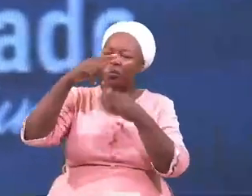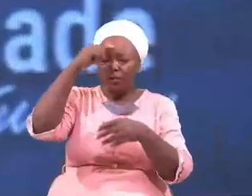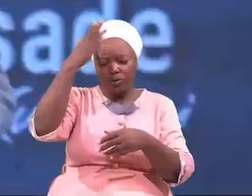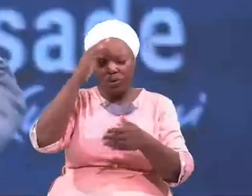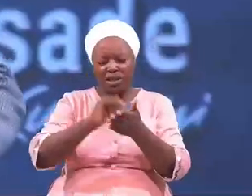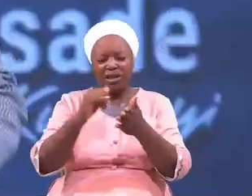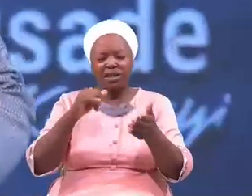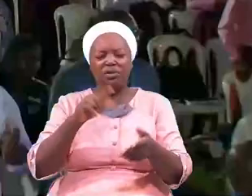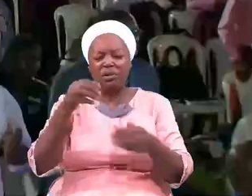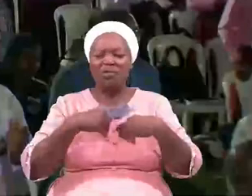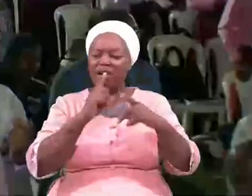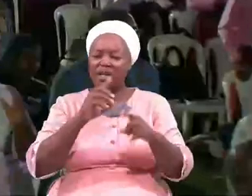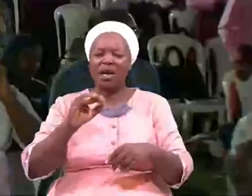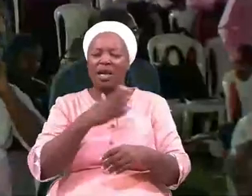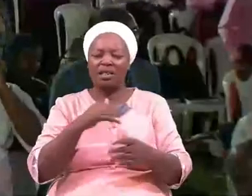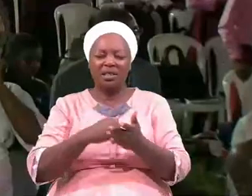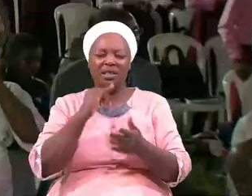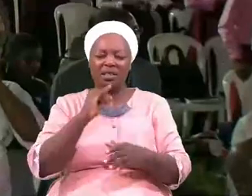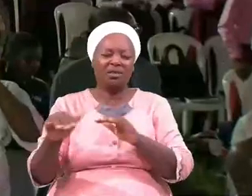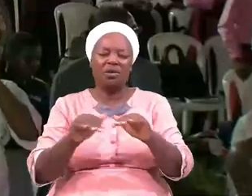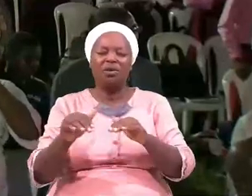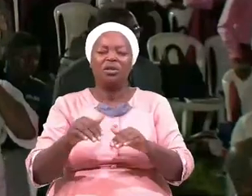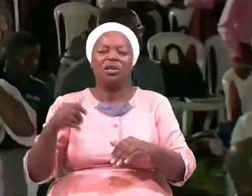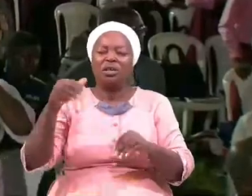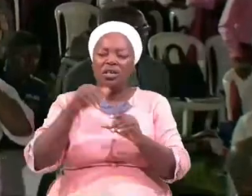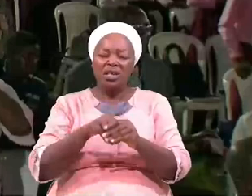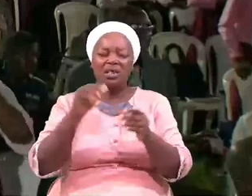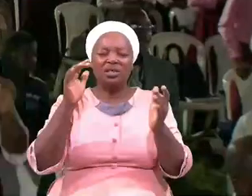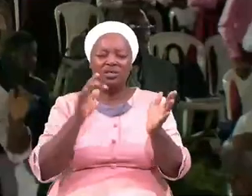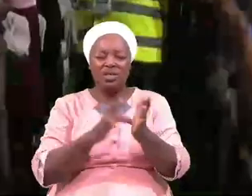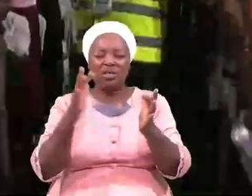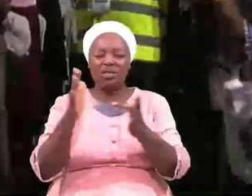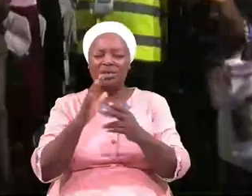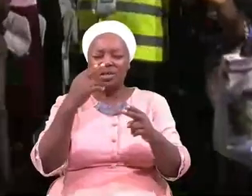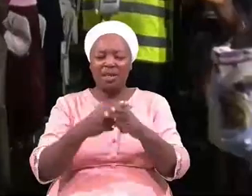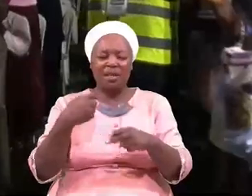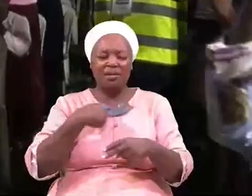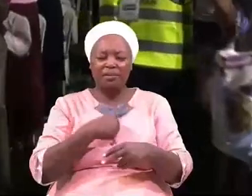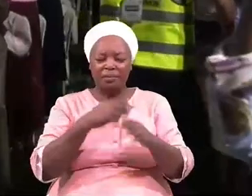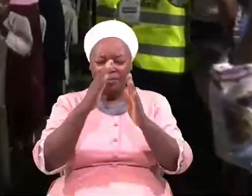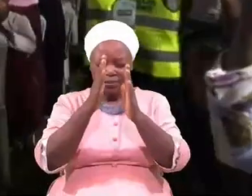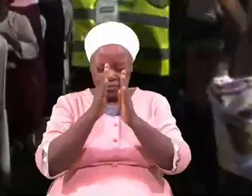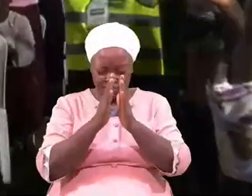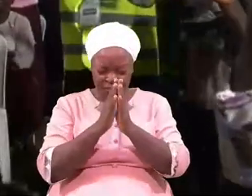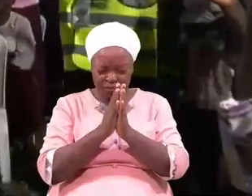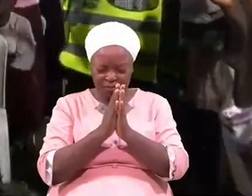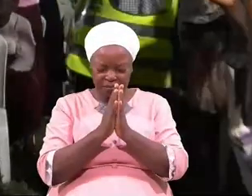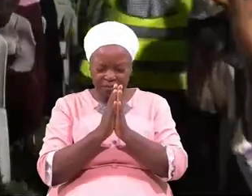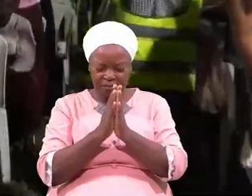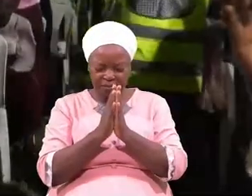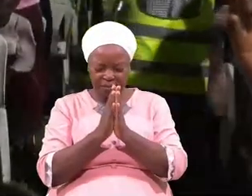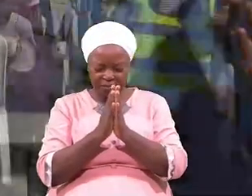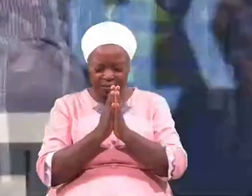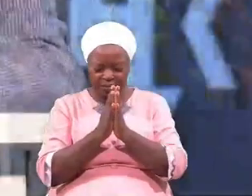Nous te disons merci parce que nous savons que c'est fait. Au nom de Jésus, nous